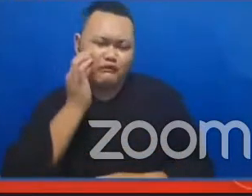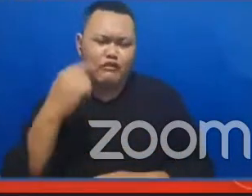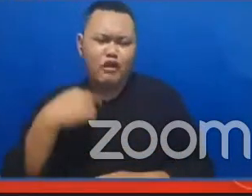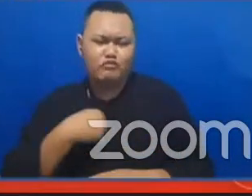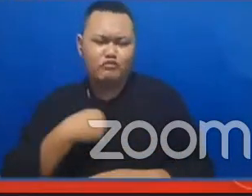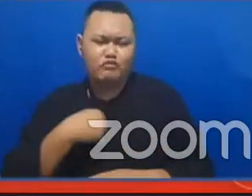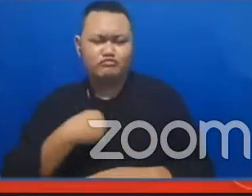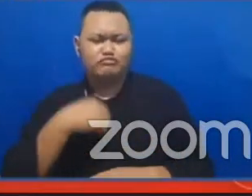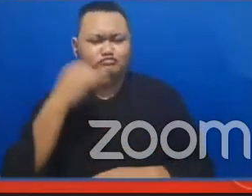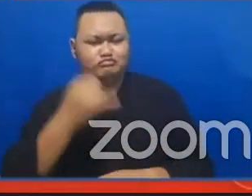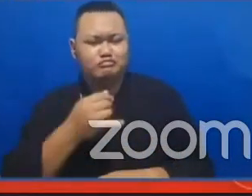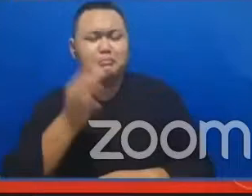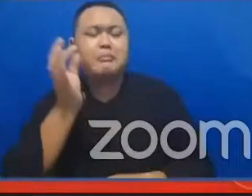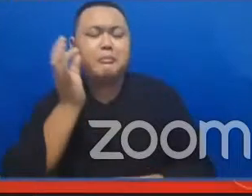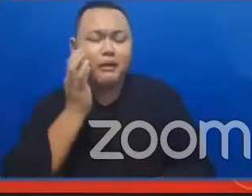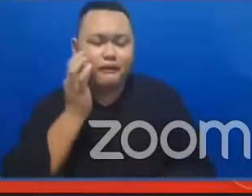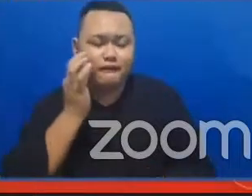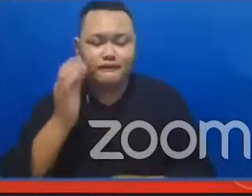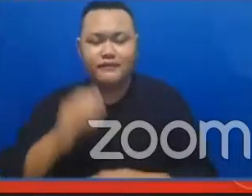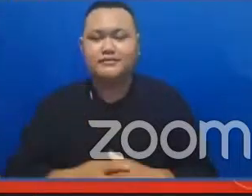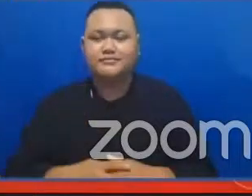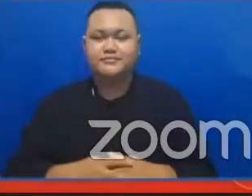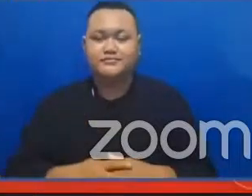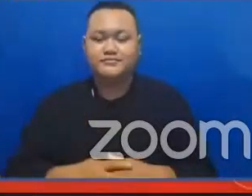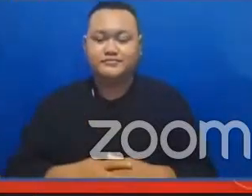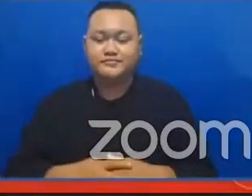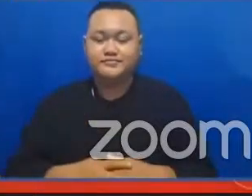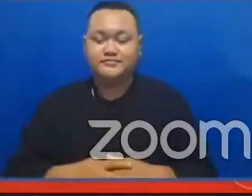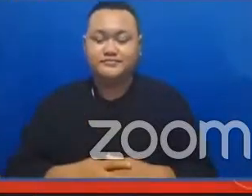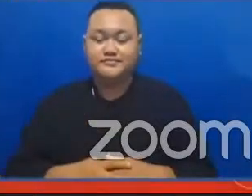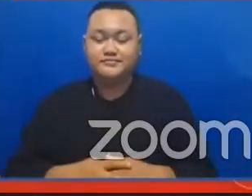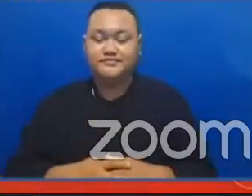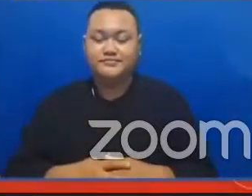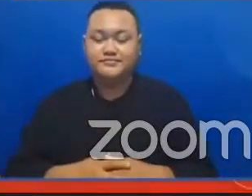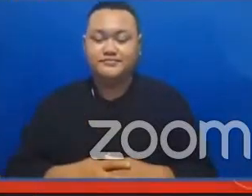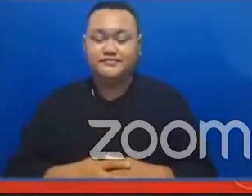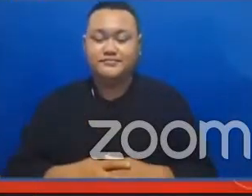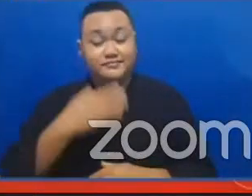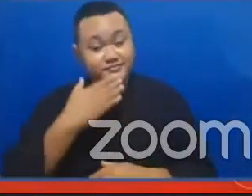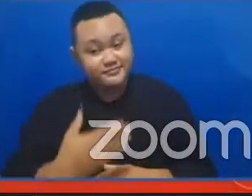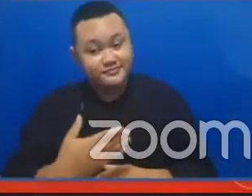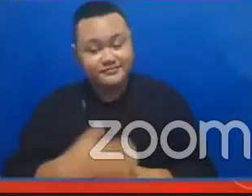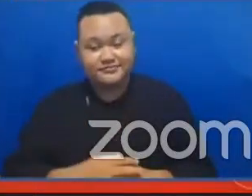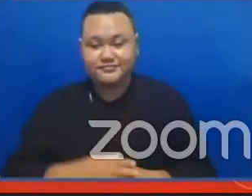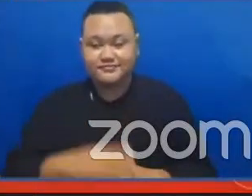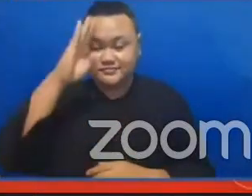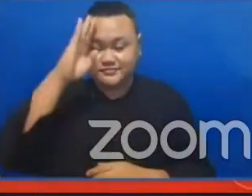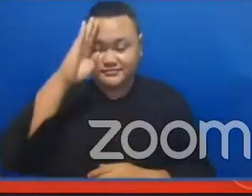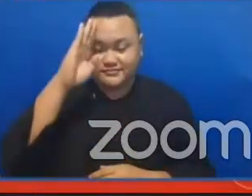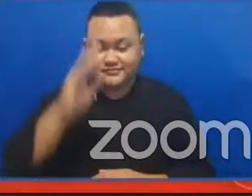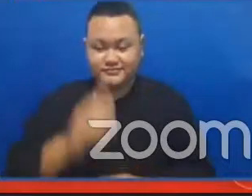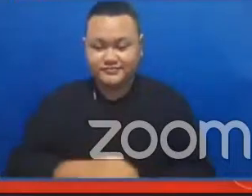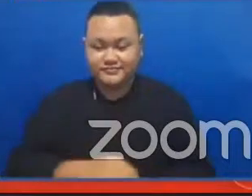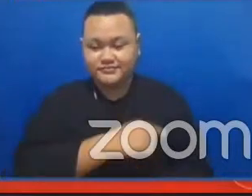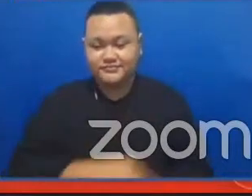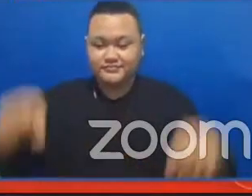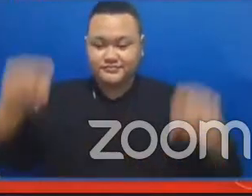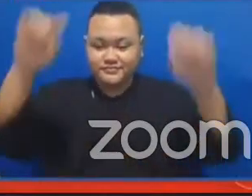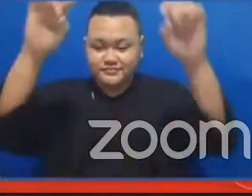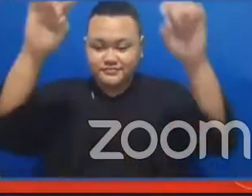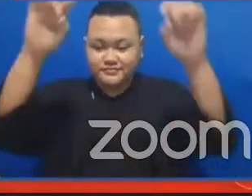bicara, mohon dimaafkan atas kesalahan. Terima kasih. Wabillahi taufik wal